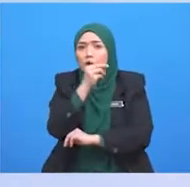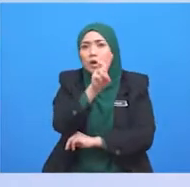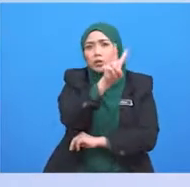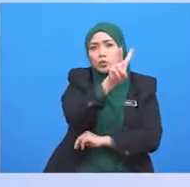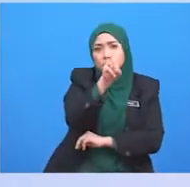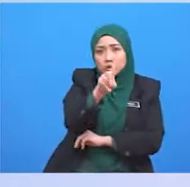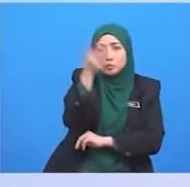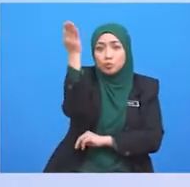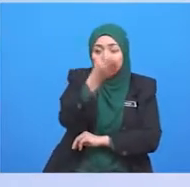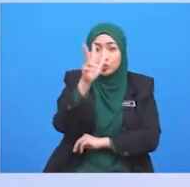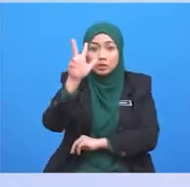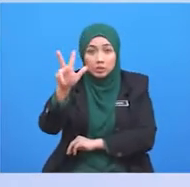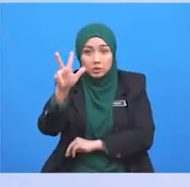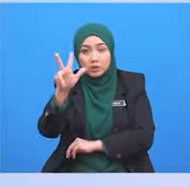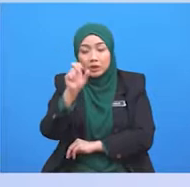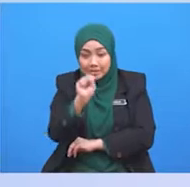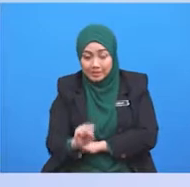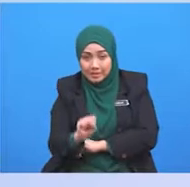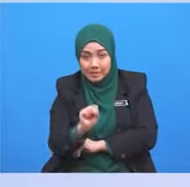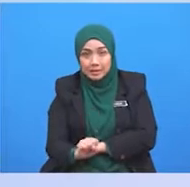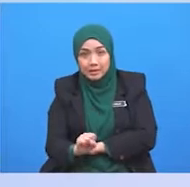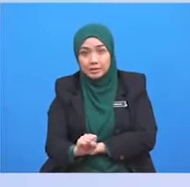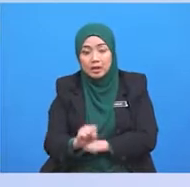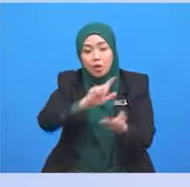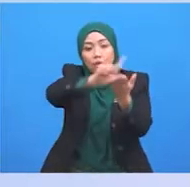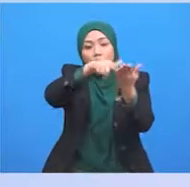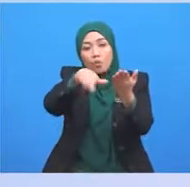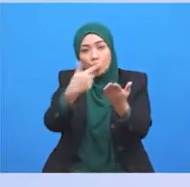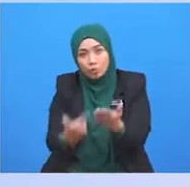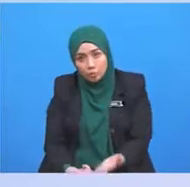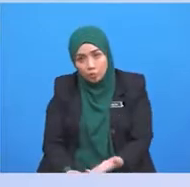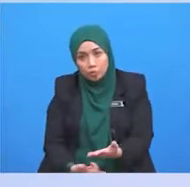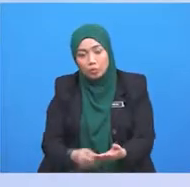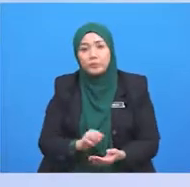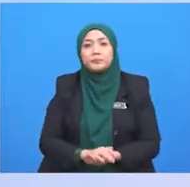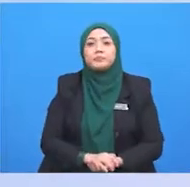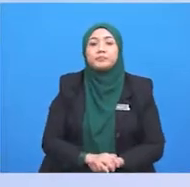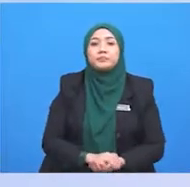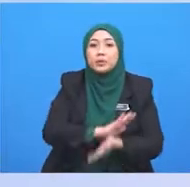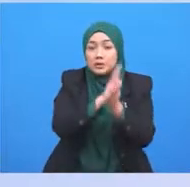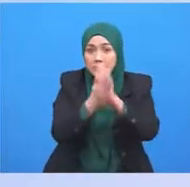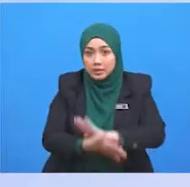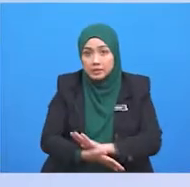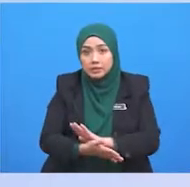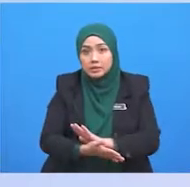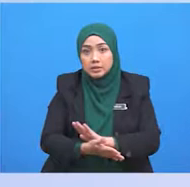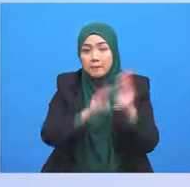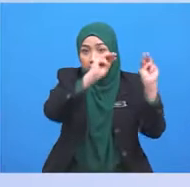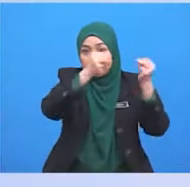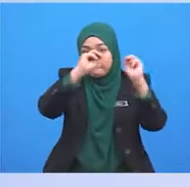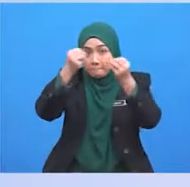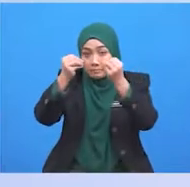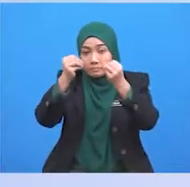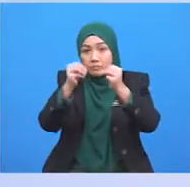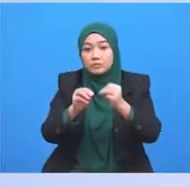hemisfera selatan mengalami musim luruh. Di samping itu, terjadinya musim luruh di hemisfera utara pada